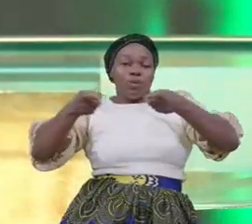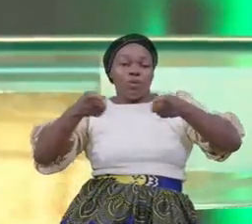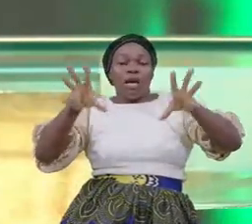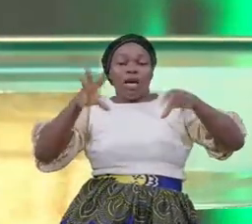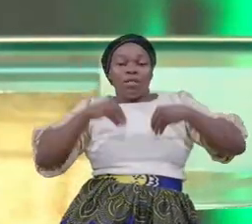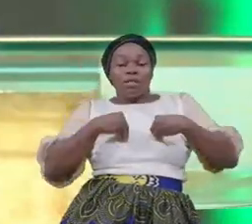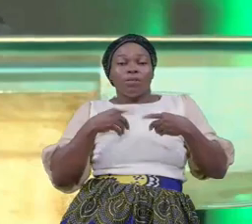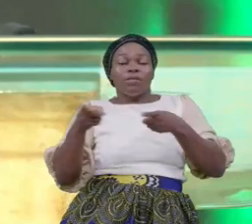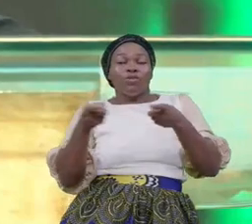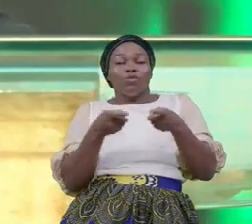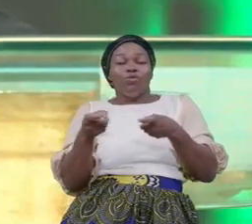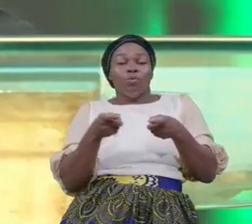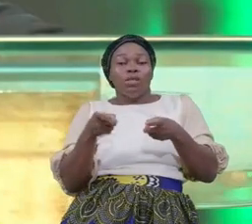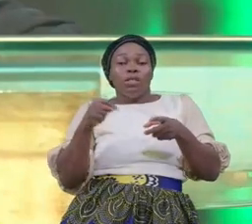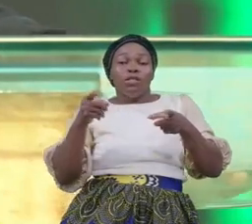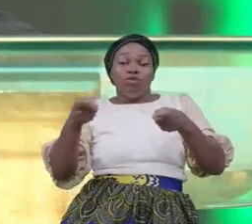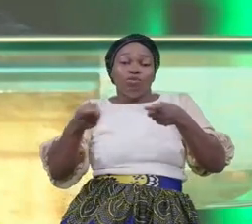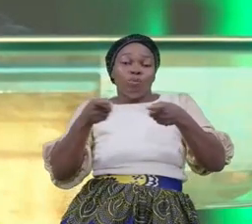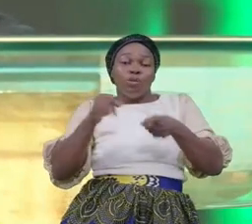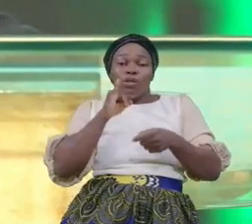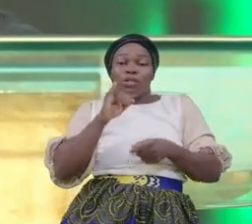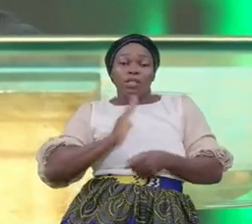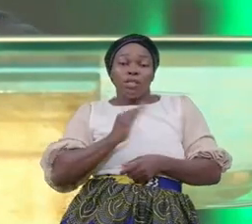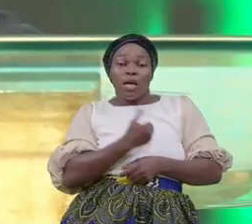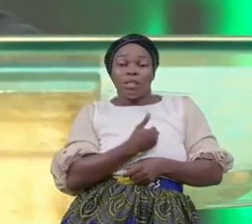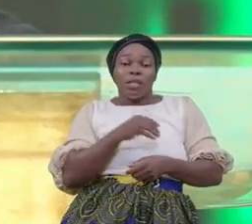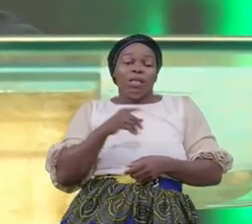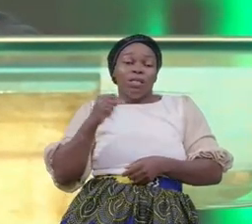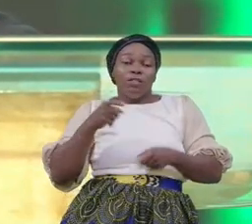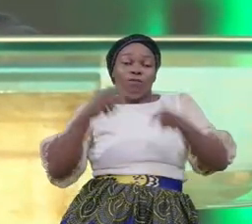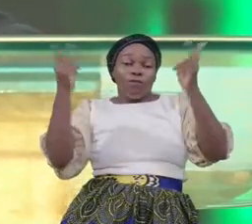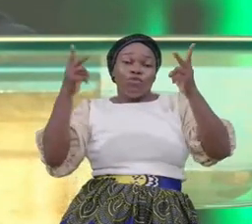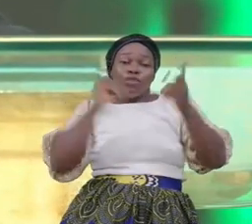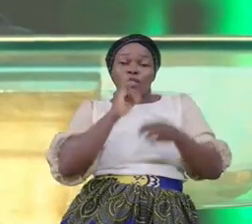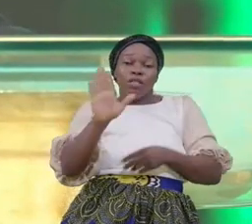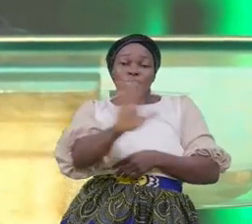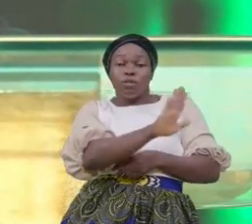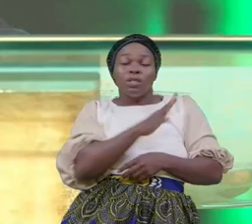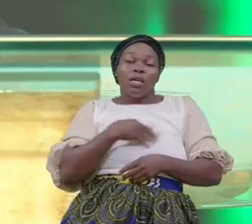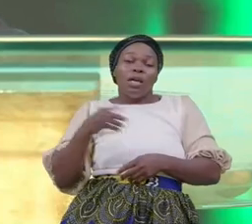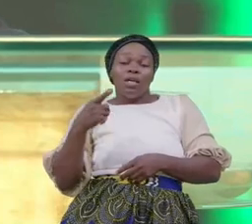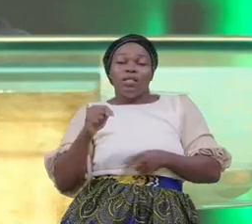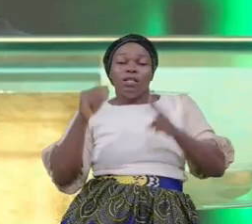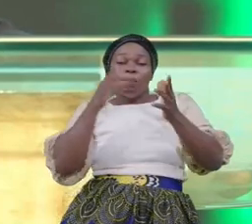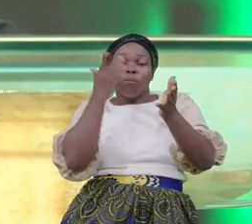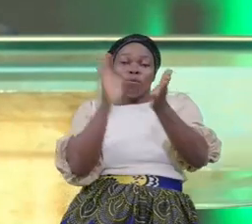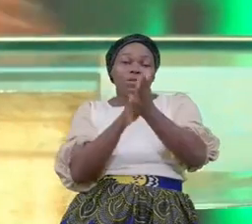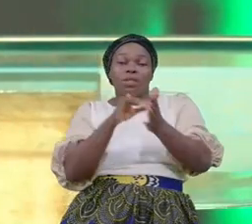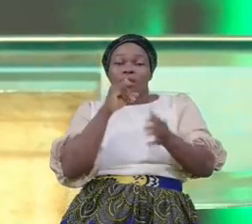La domination est la nôtre. La victoire est la nôtre. et les